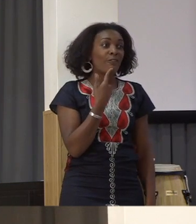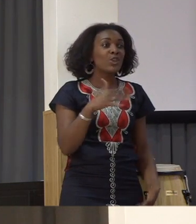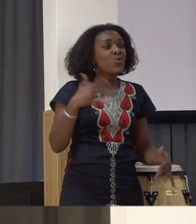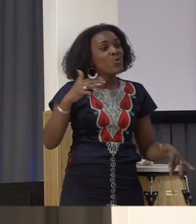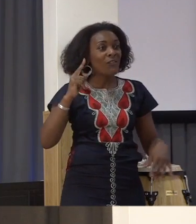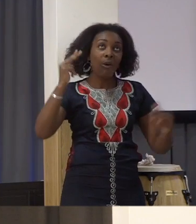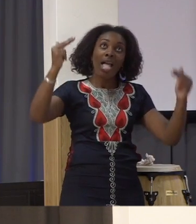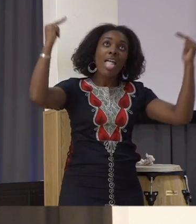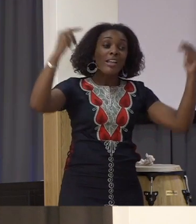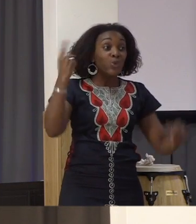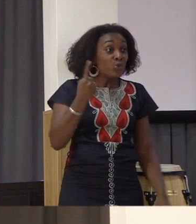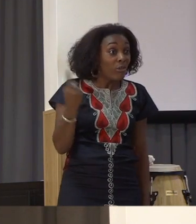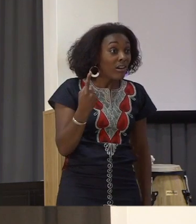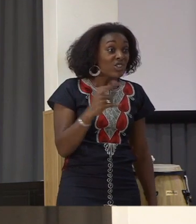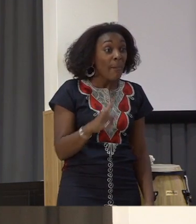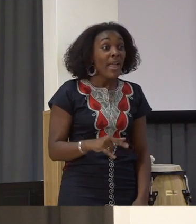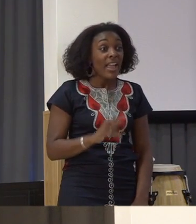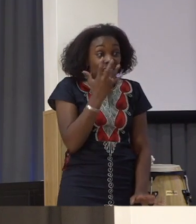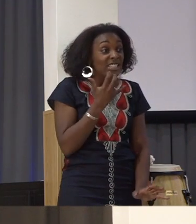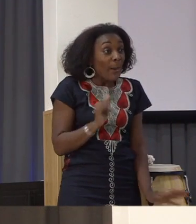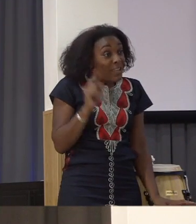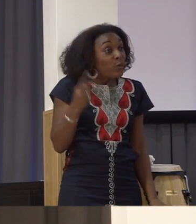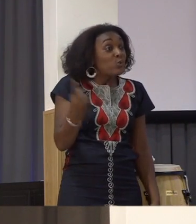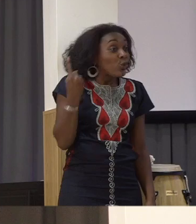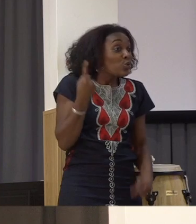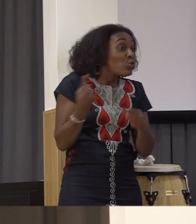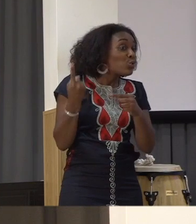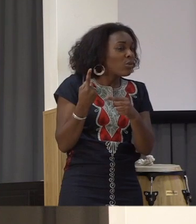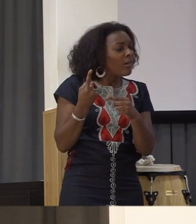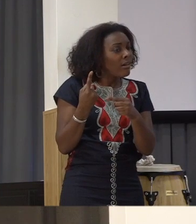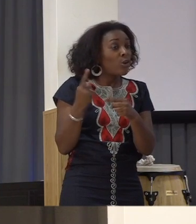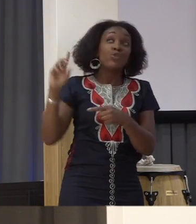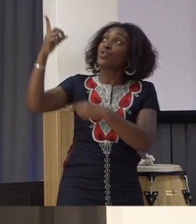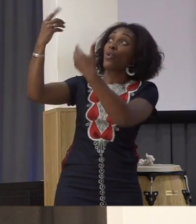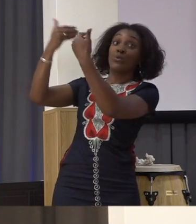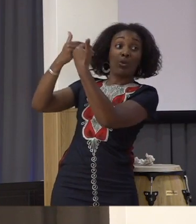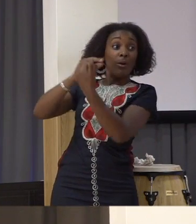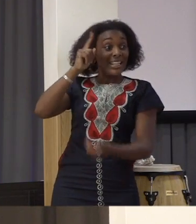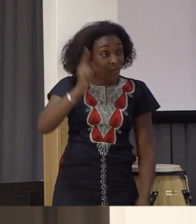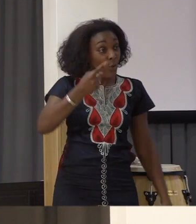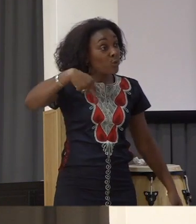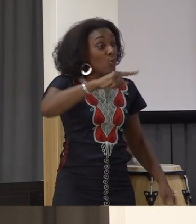fait. Il dit toujours. Et il nous demande d'être heureux.